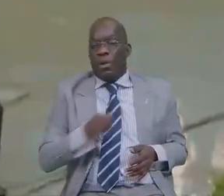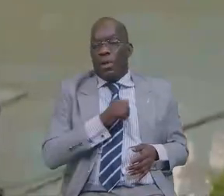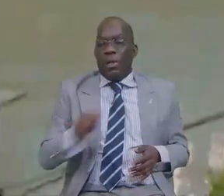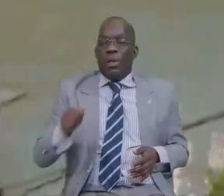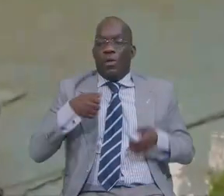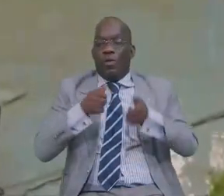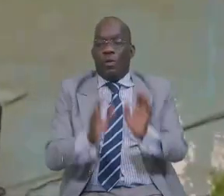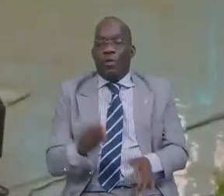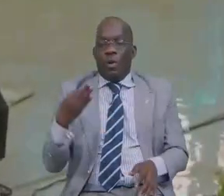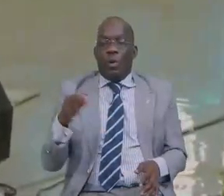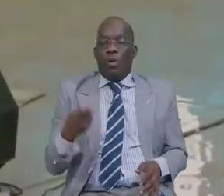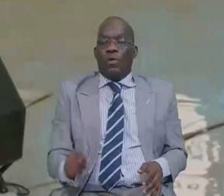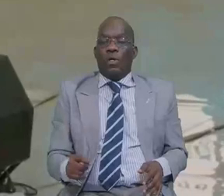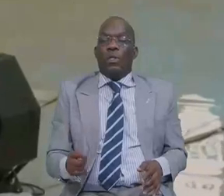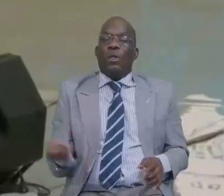le suiveur de Christ,